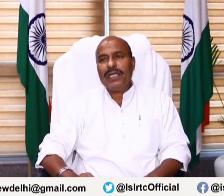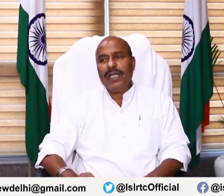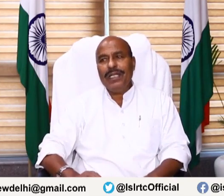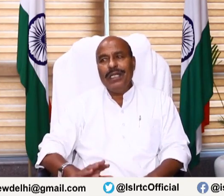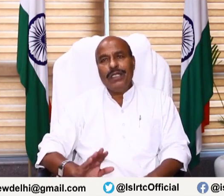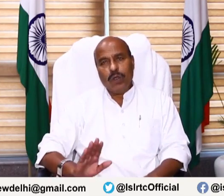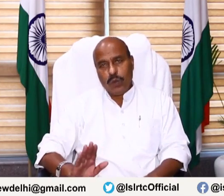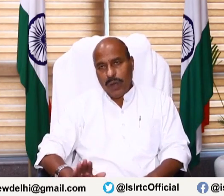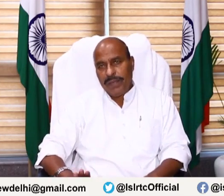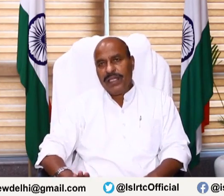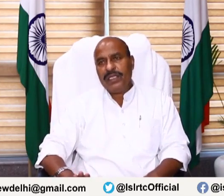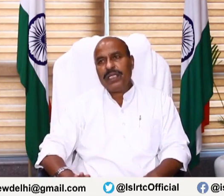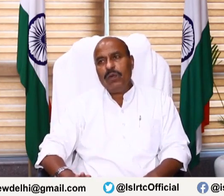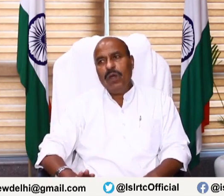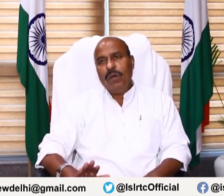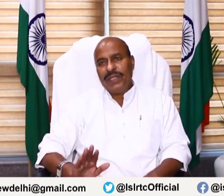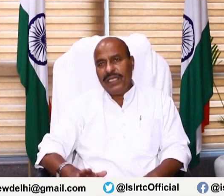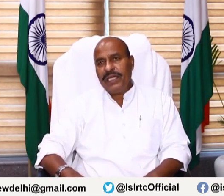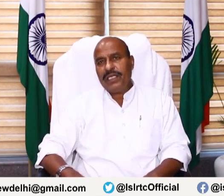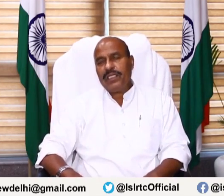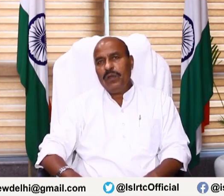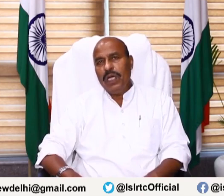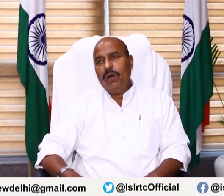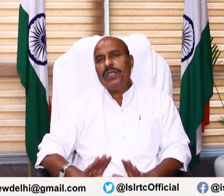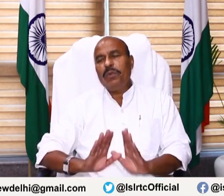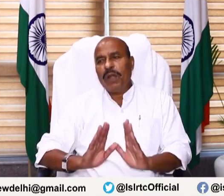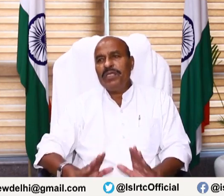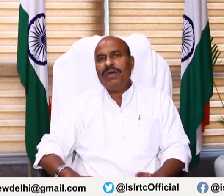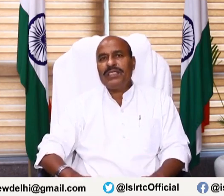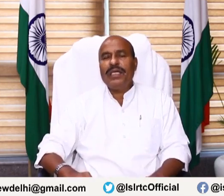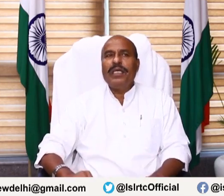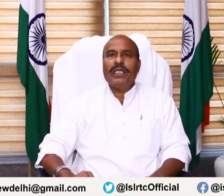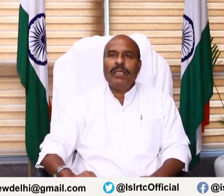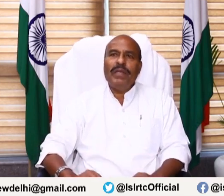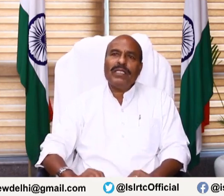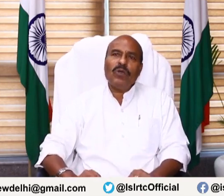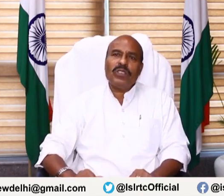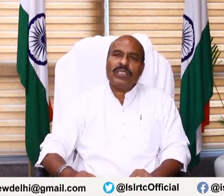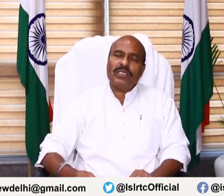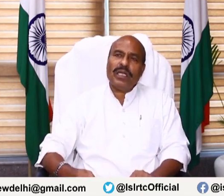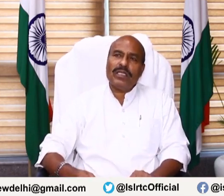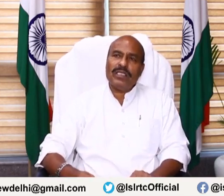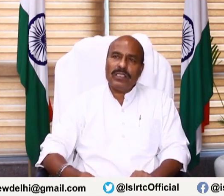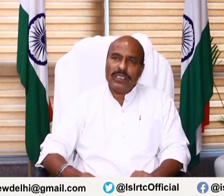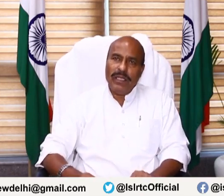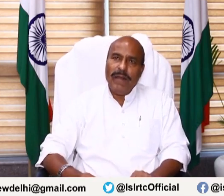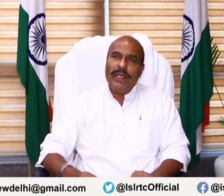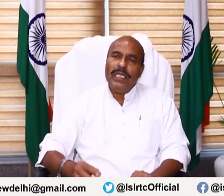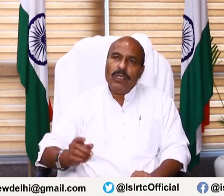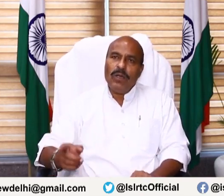के प्रकाशन के लिए ढेरों शुभकामनाएं देना चाहता हूं, बधाई देना चाहता हूं और मुझे पूरा विश्वास है कि दिव्यांगजनों के सशक्तिकरण की